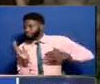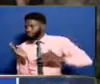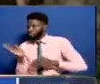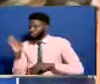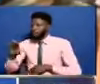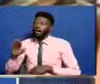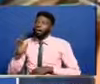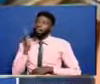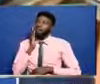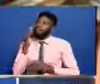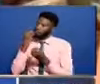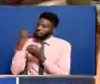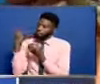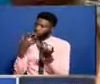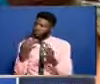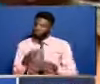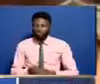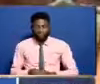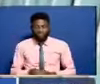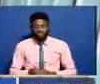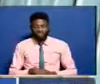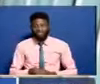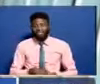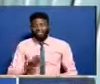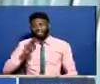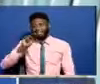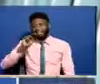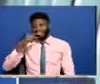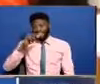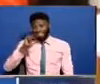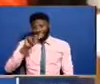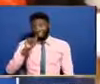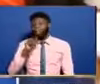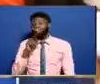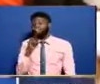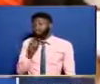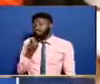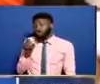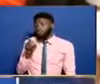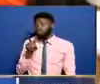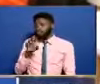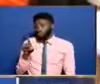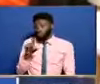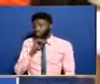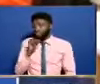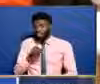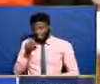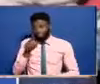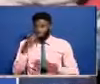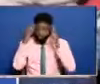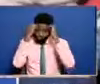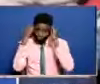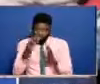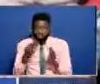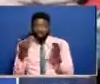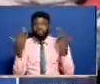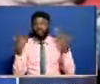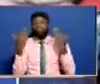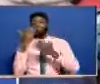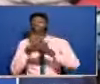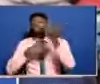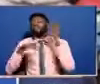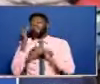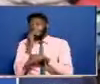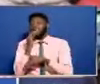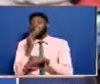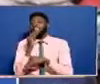mama yake. The late Nganga Wamuthaka was a student in Meru County and was scheduled to resume school Monday. The body of the deceased was moved to a